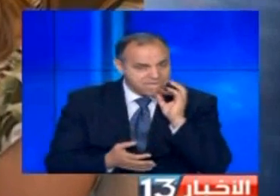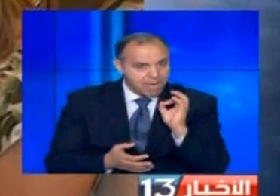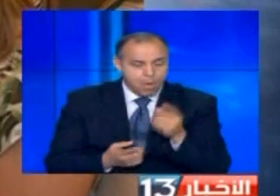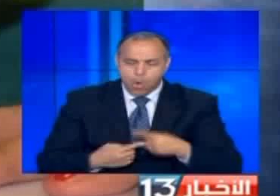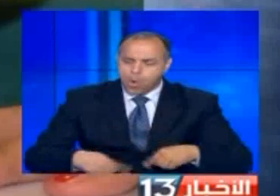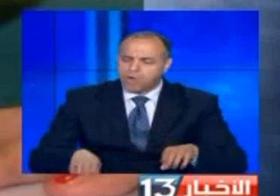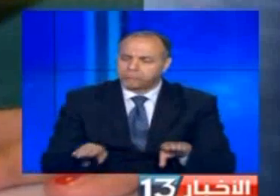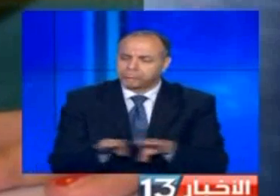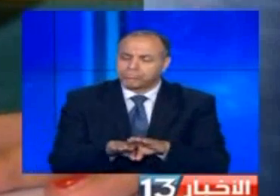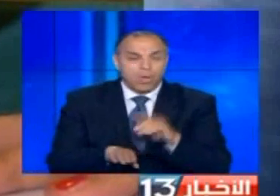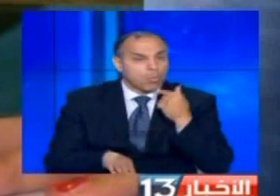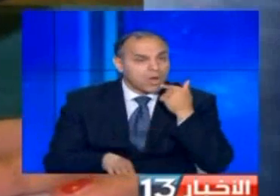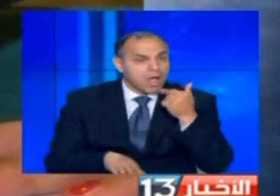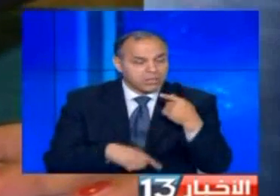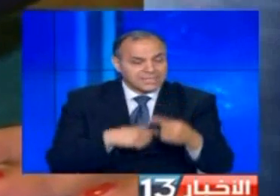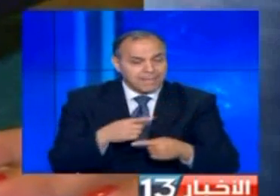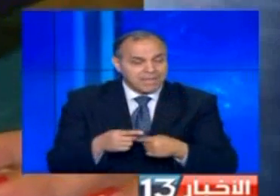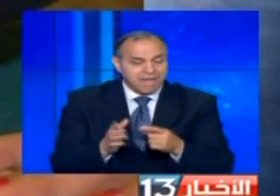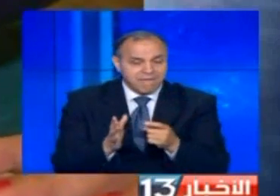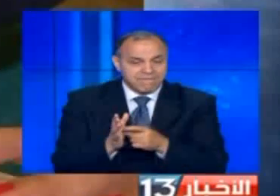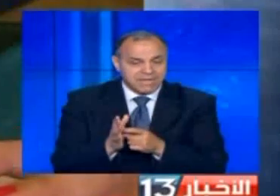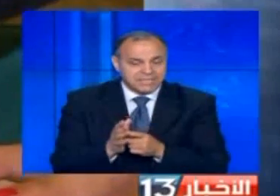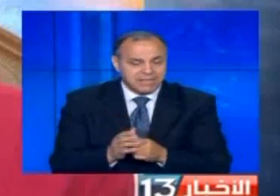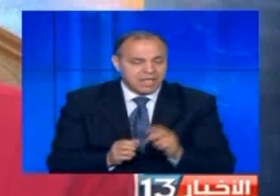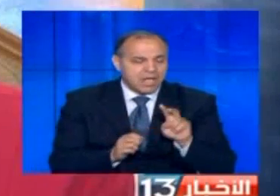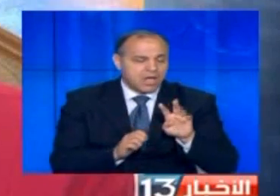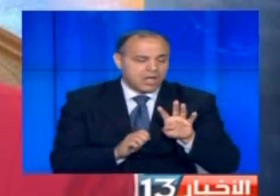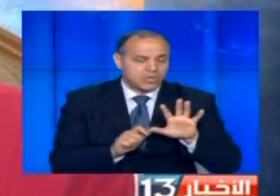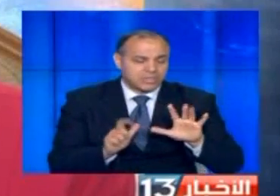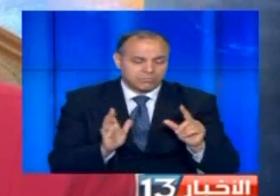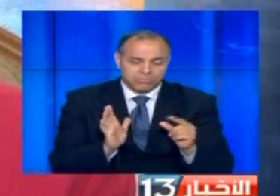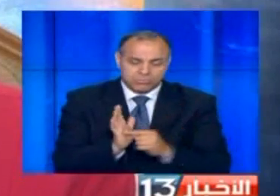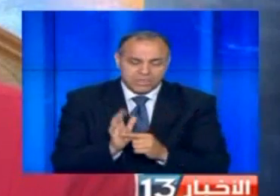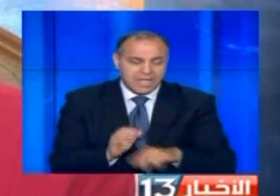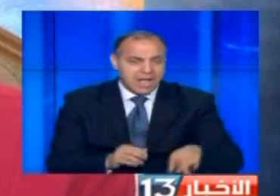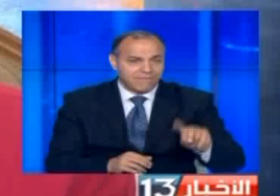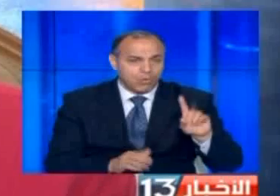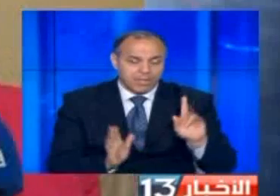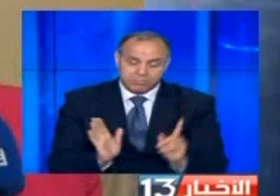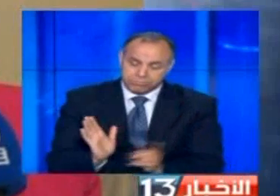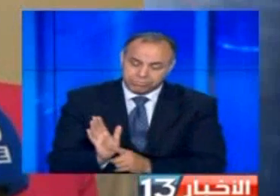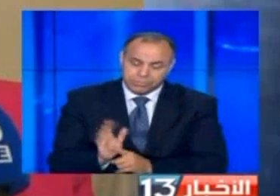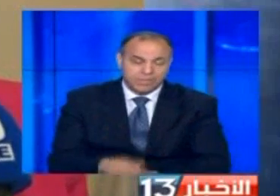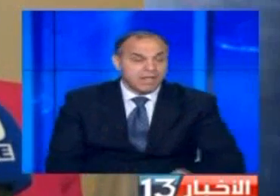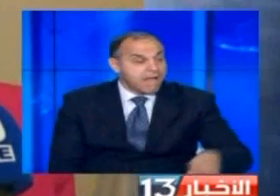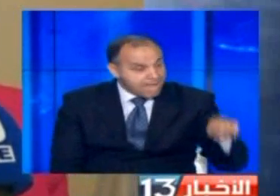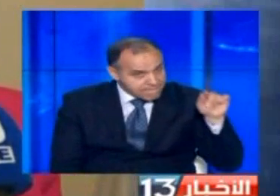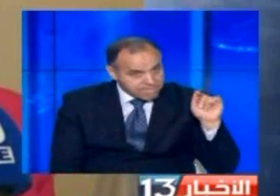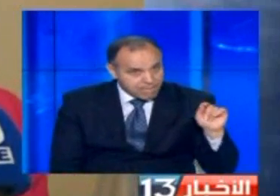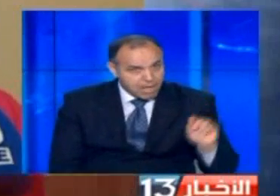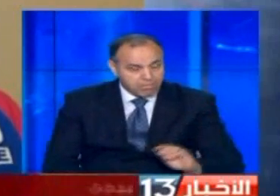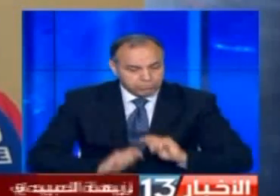جميع المجالات وتماشيا مع الفصل ال6 من دستور 2014 هناك